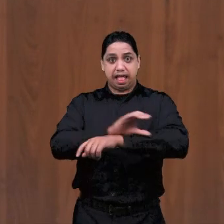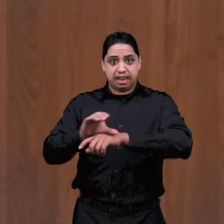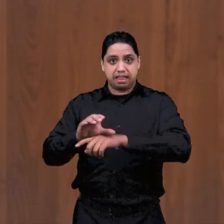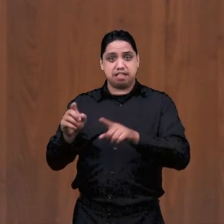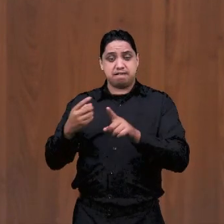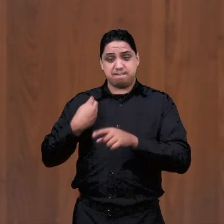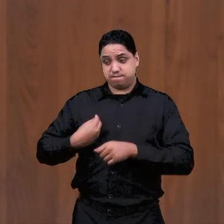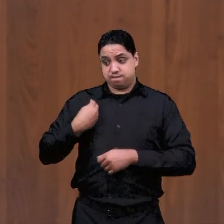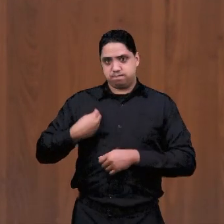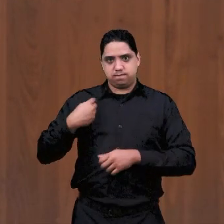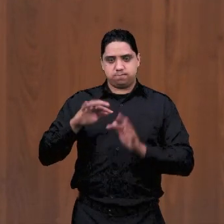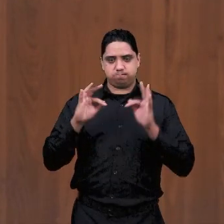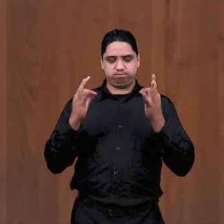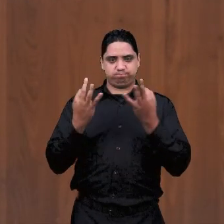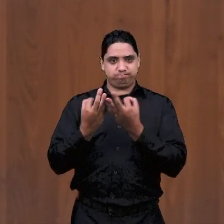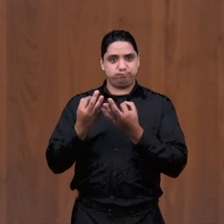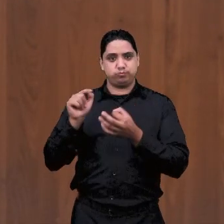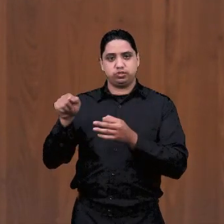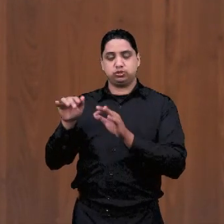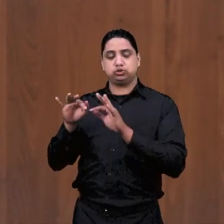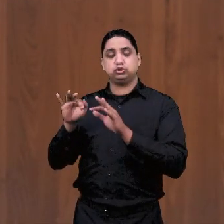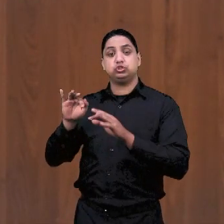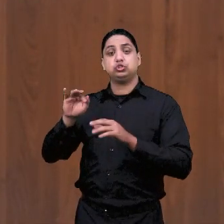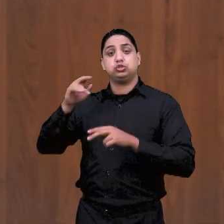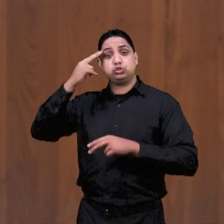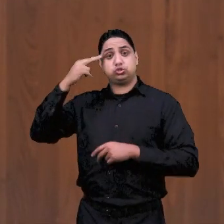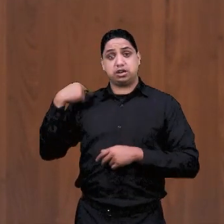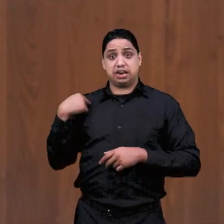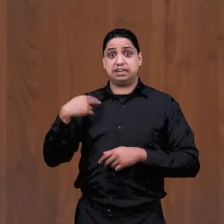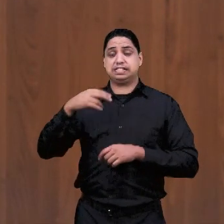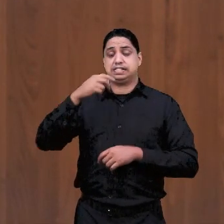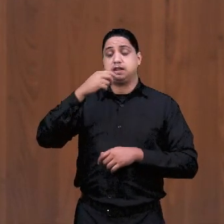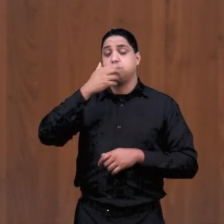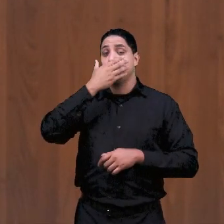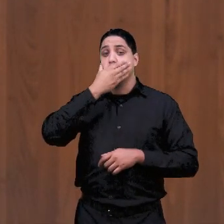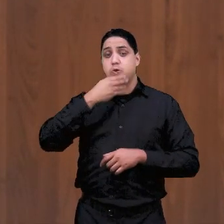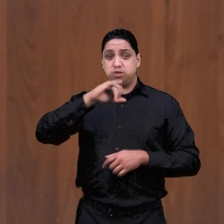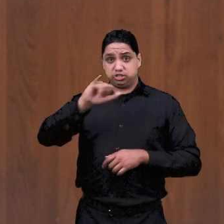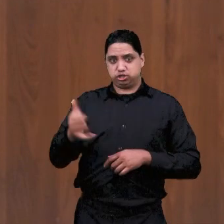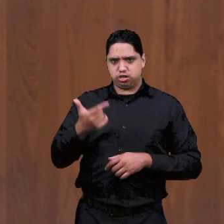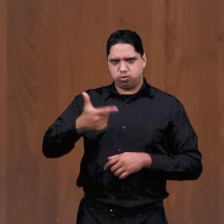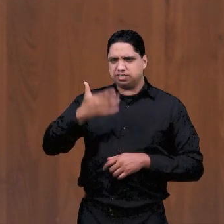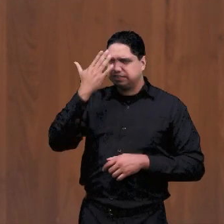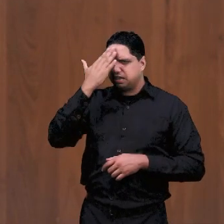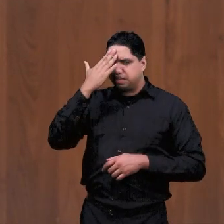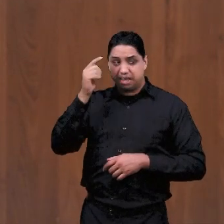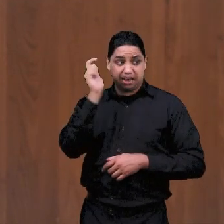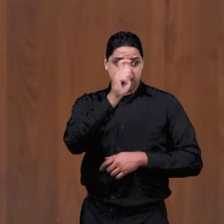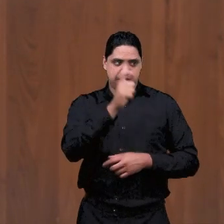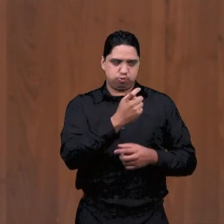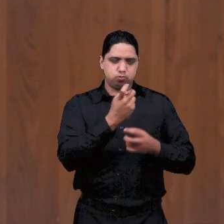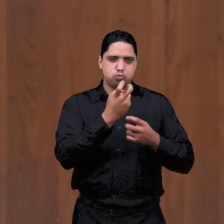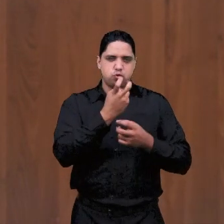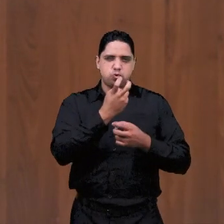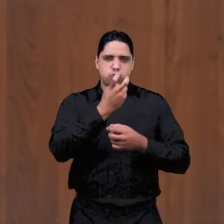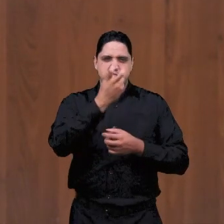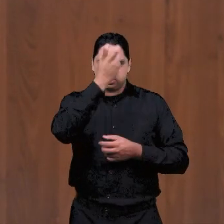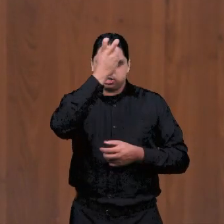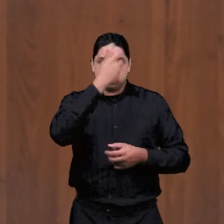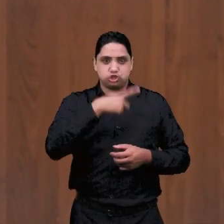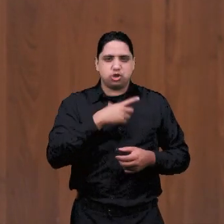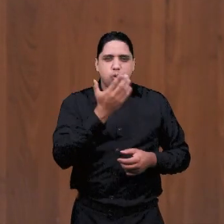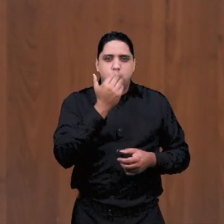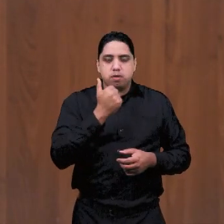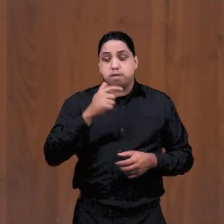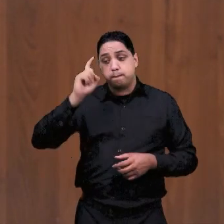la famille de Joseph vivait. Et Jacob, en sachant qu'en Égypte avait de l'abondance, a envoyé